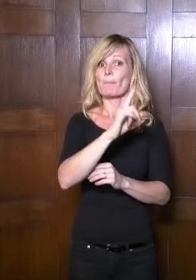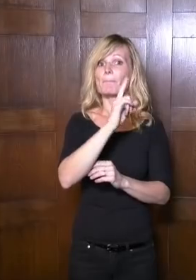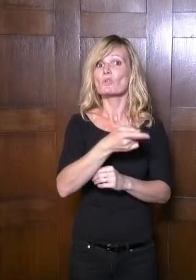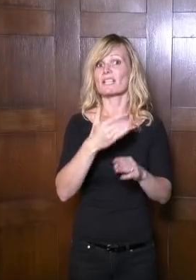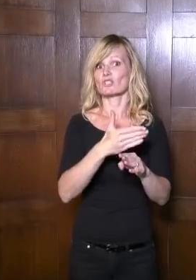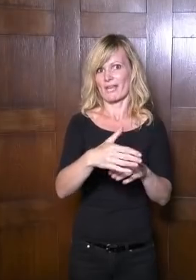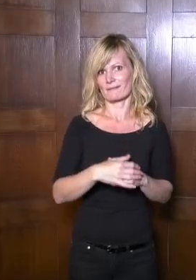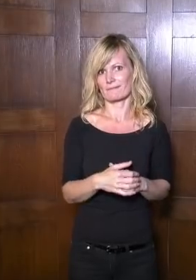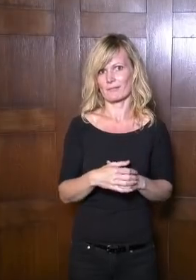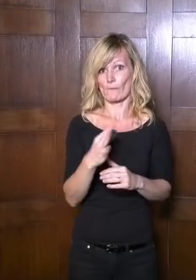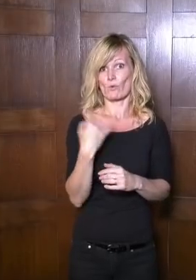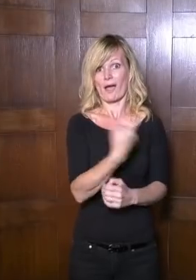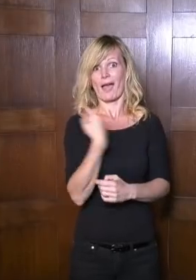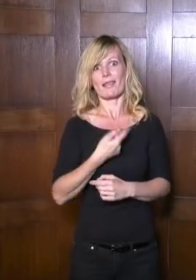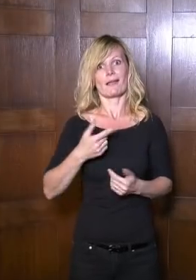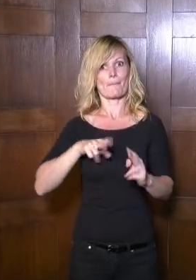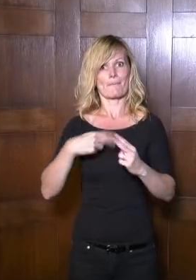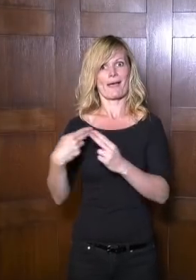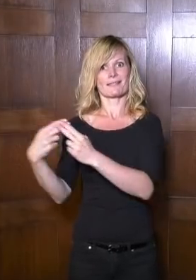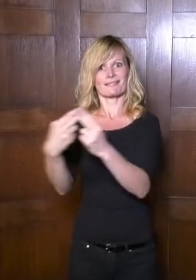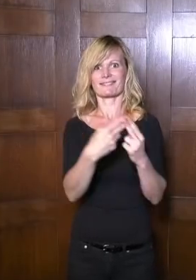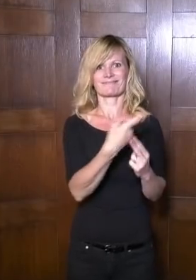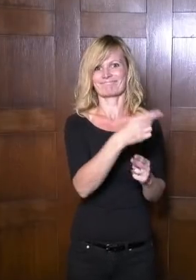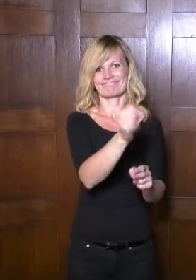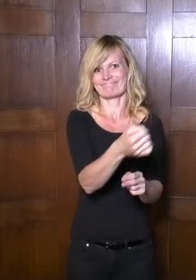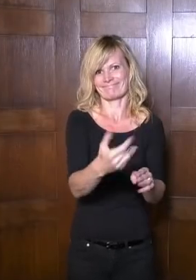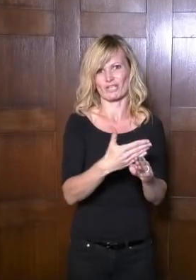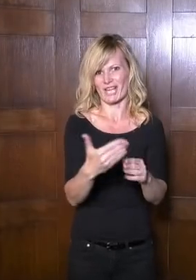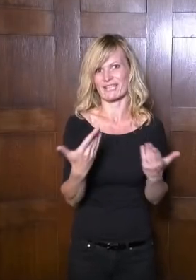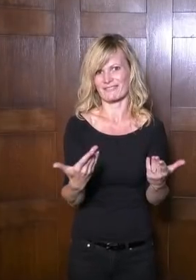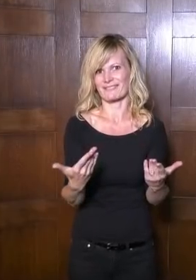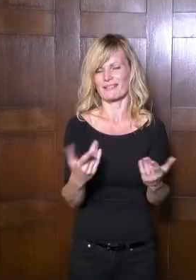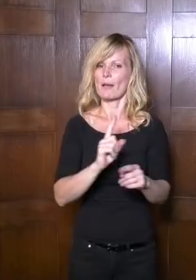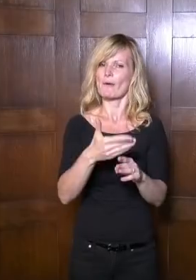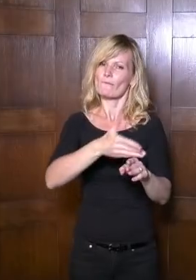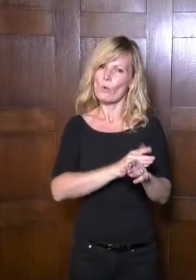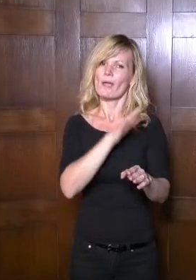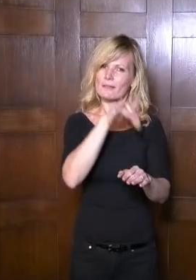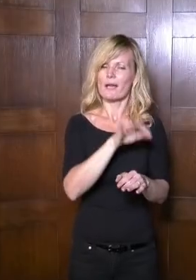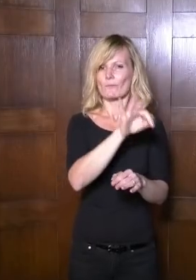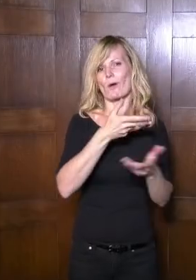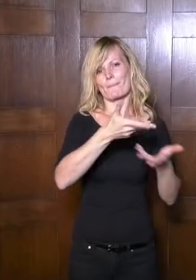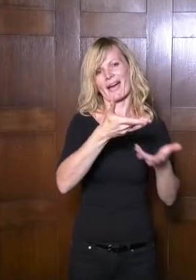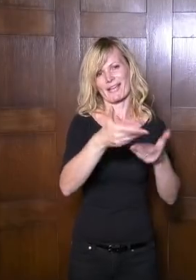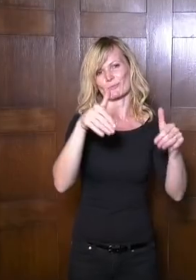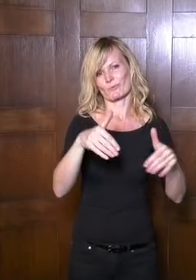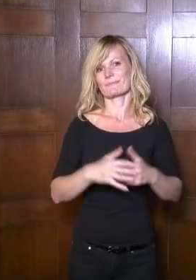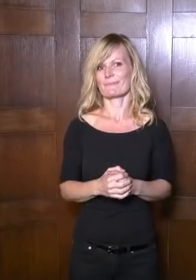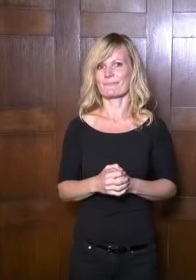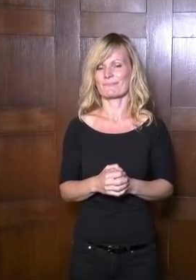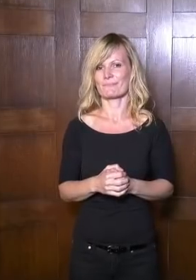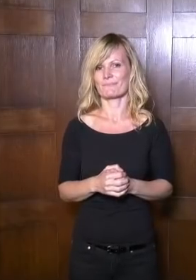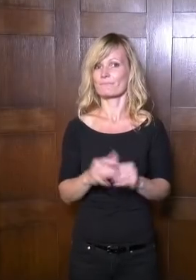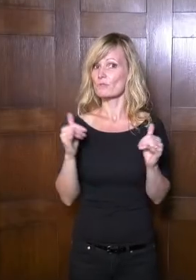in unserer aller Sinne eins zu eins entscheiden können, aber sich vorher haben beraten lassen.